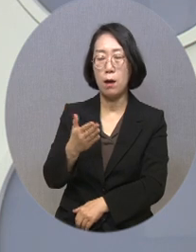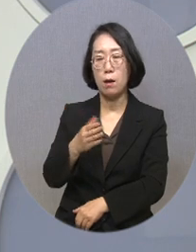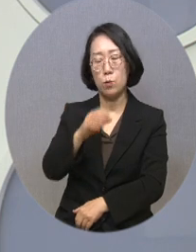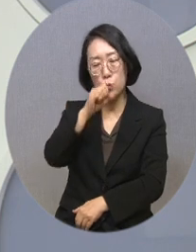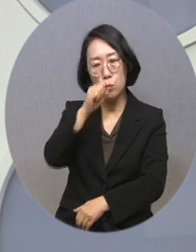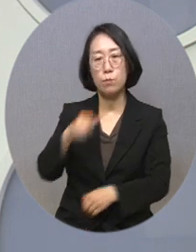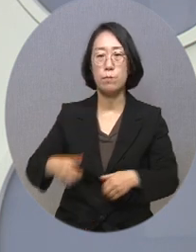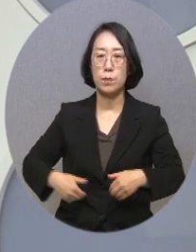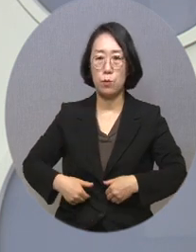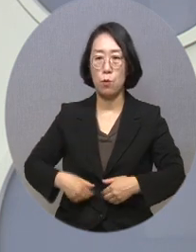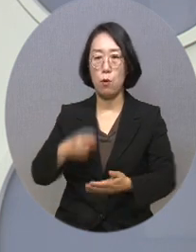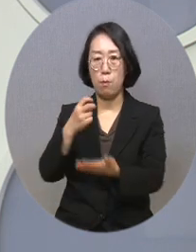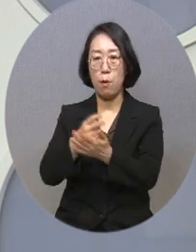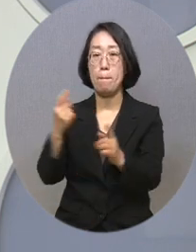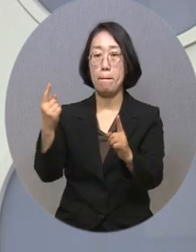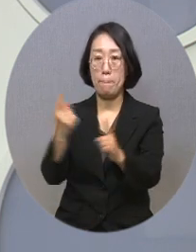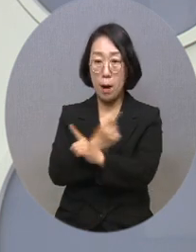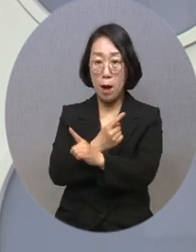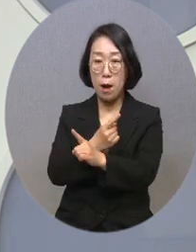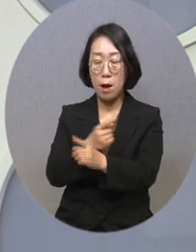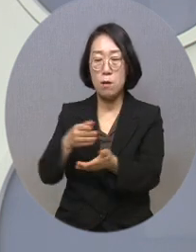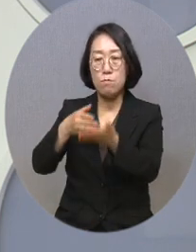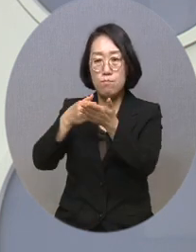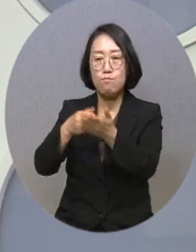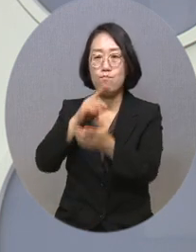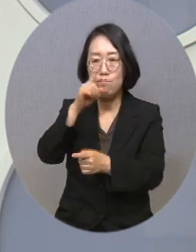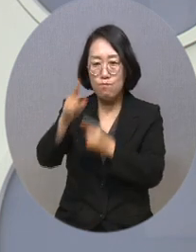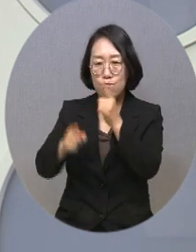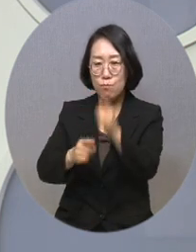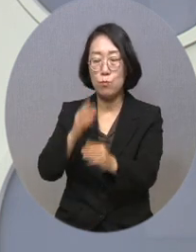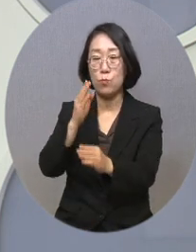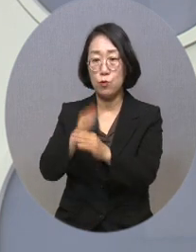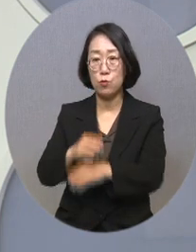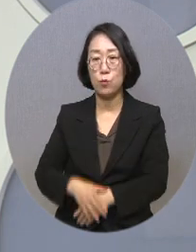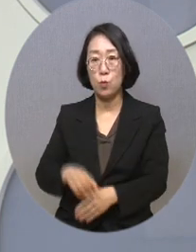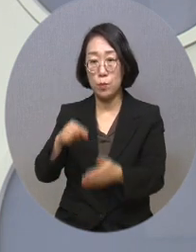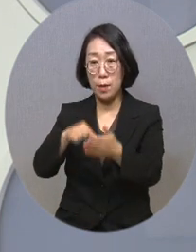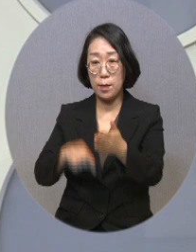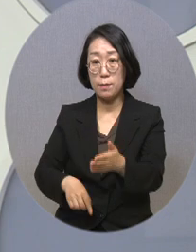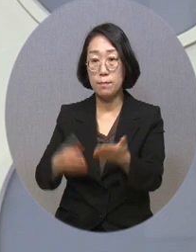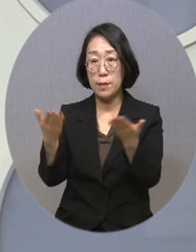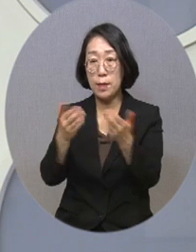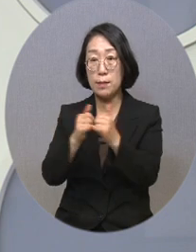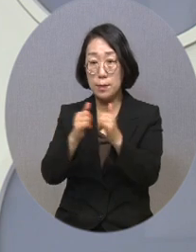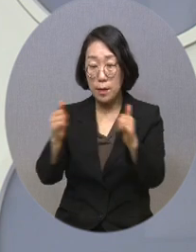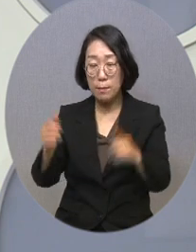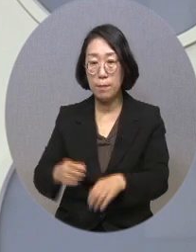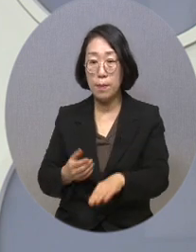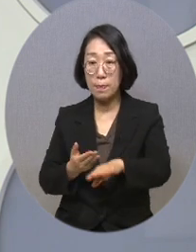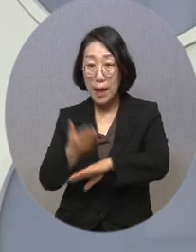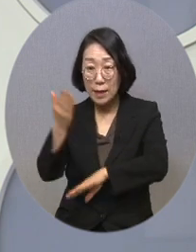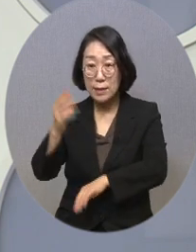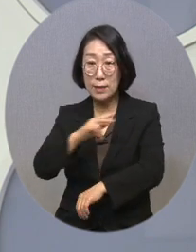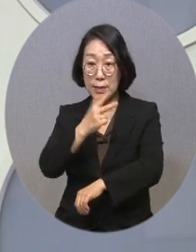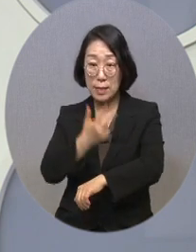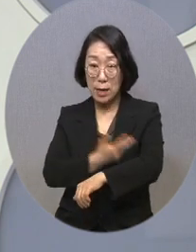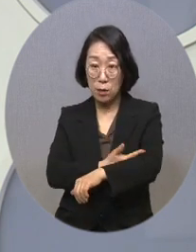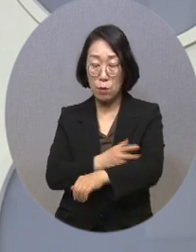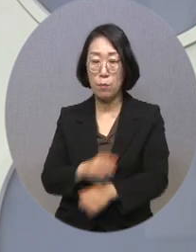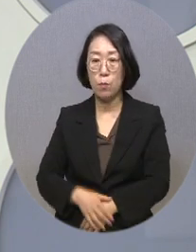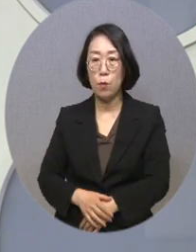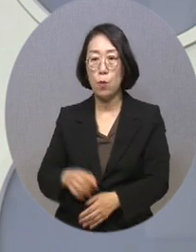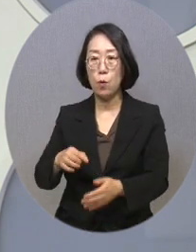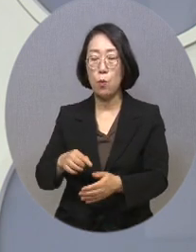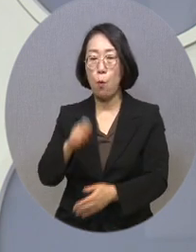얘기를 하고 법 개정을 요하는 이런 부분들을 하고 우리 세무사뿐만이 아니라 네. 타 자격사